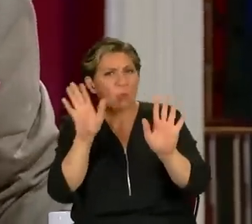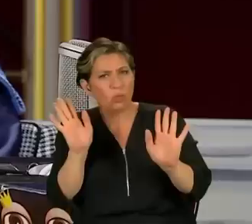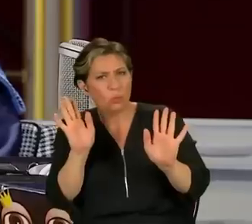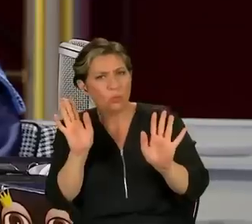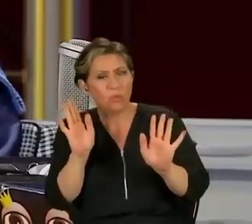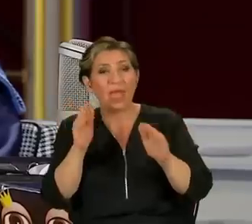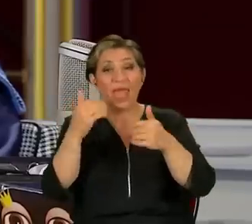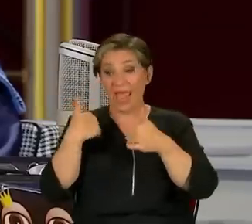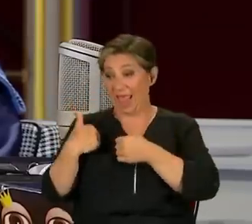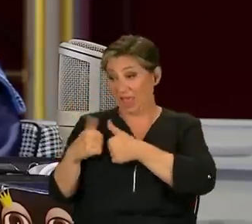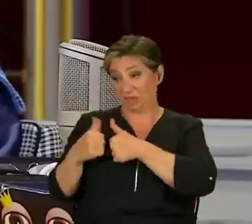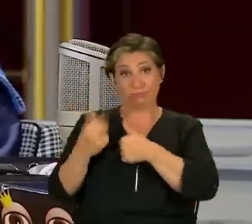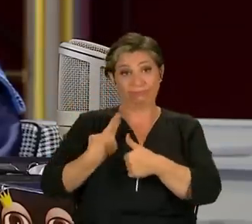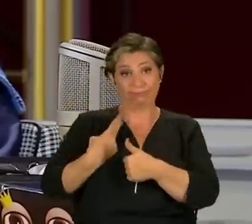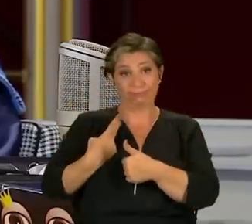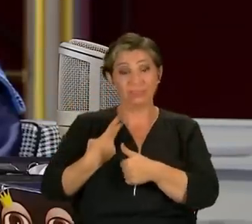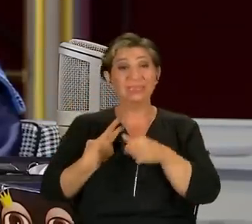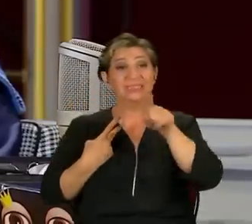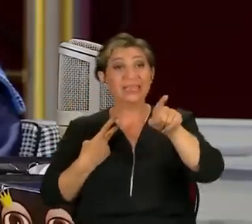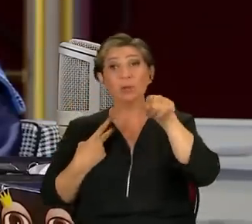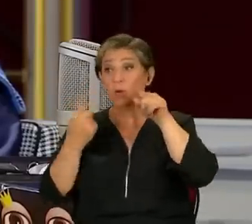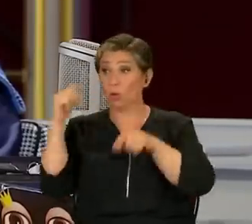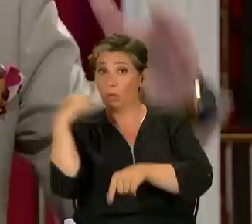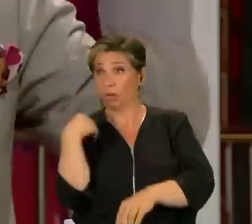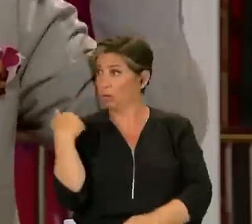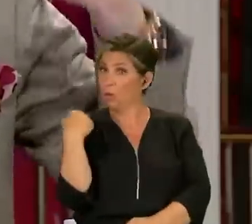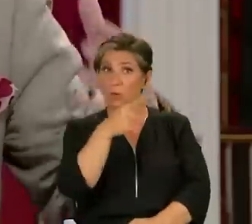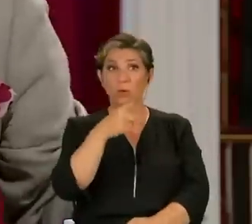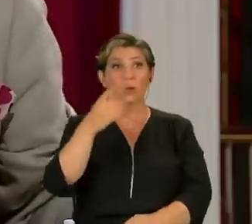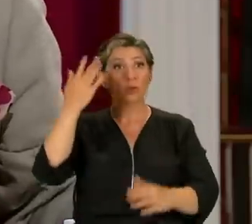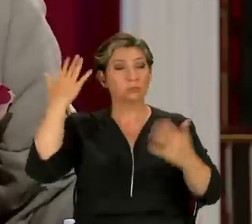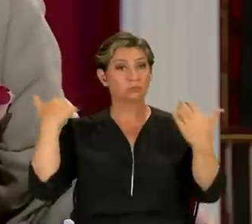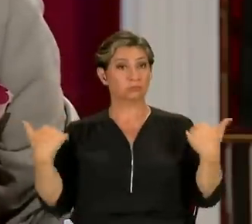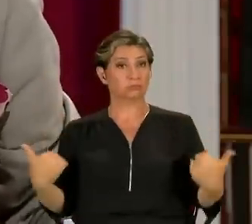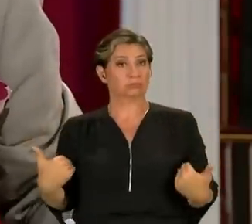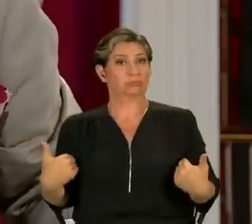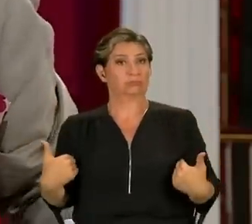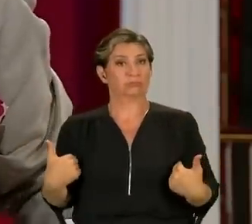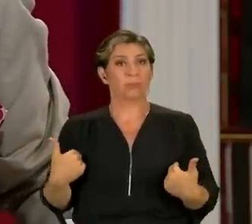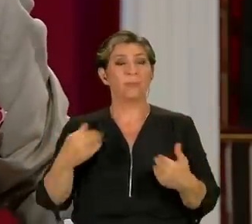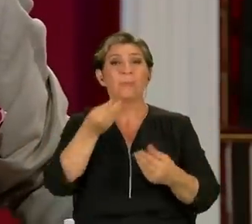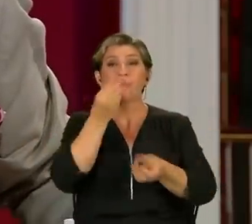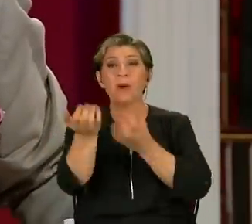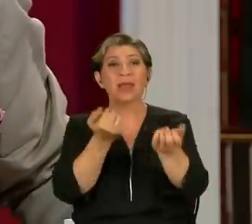seni. Eşim seni gösterdi böyle upuzun saçlarınla.